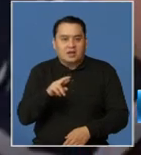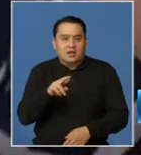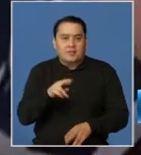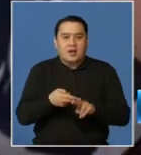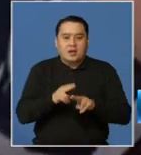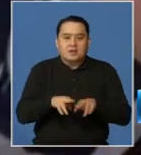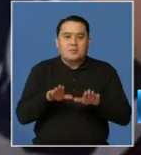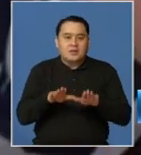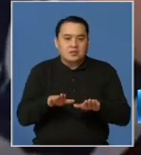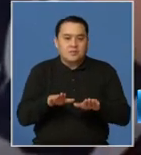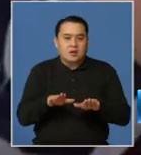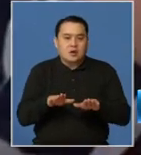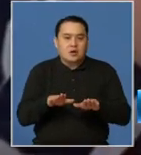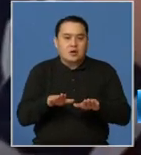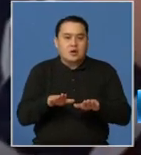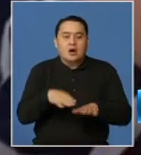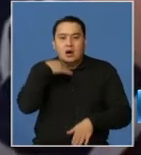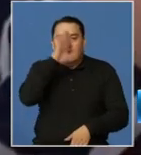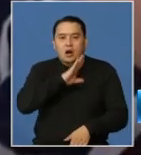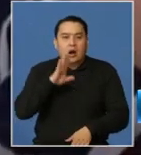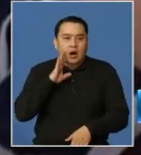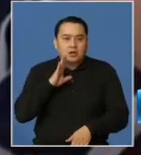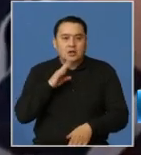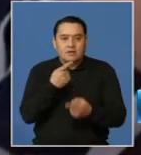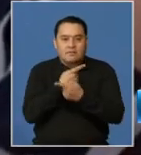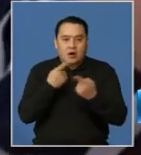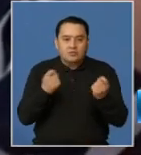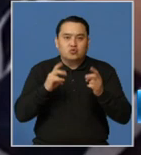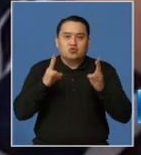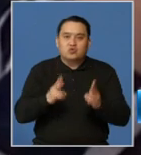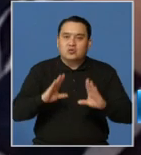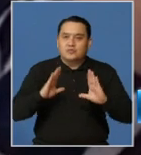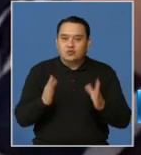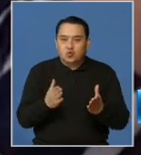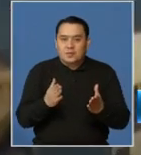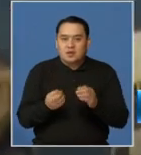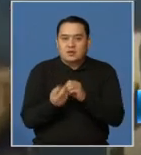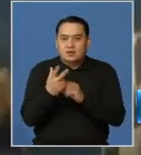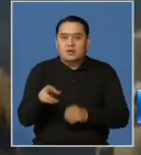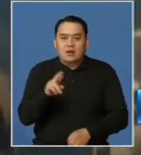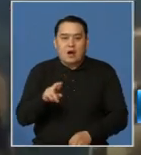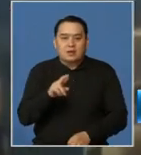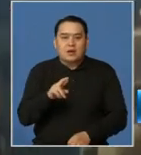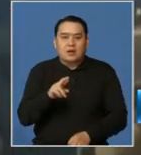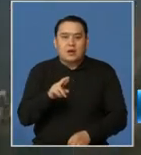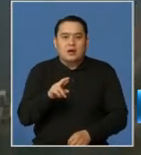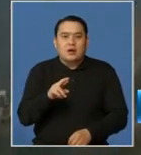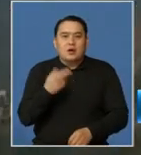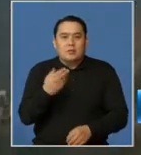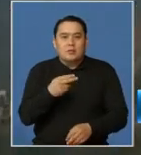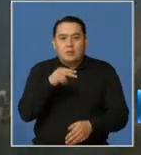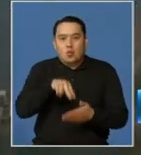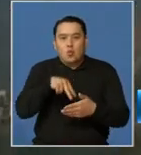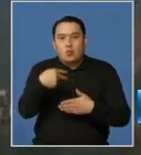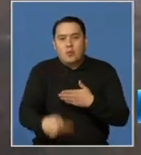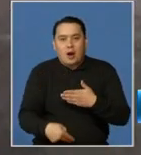25 минут по местному времени. Родители ребенка уже проинформировали о случившемся. 13 января маленький Юлиан Розелла провалился